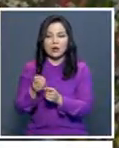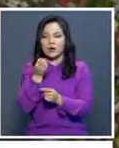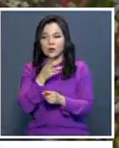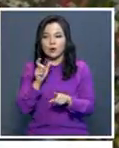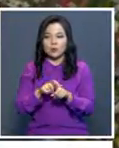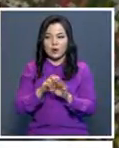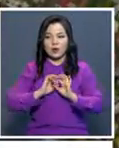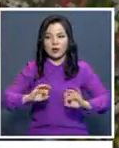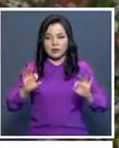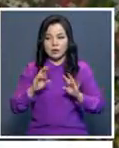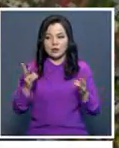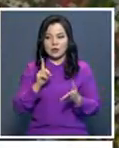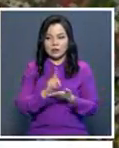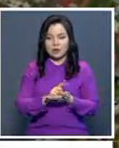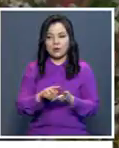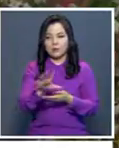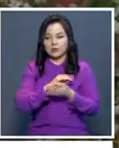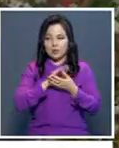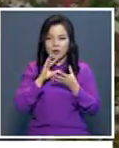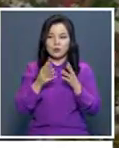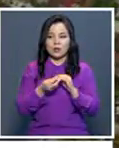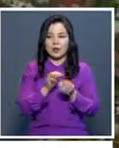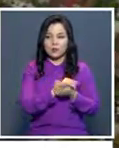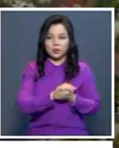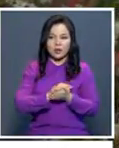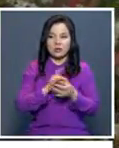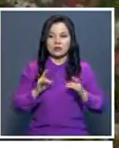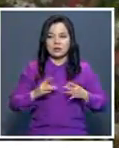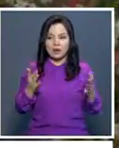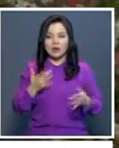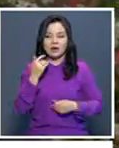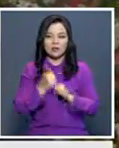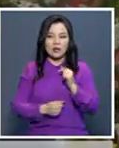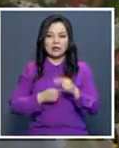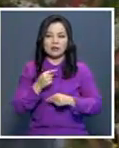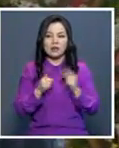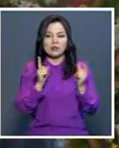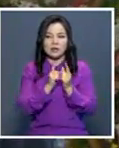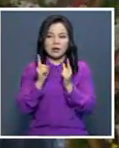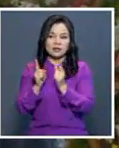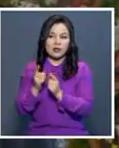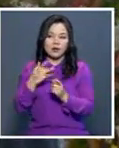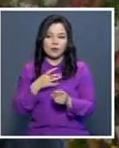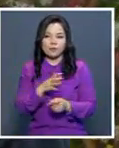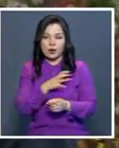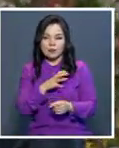ойлаймын. Бауырымыз бүтін, басымыз аман, әз Наурыздан әз Наурызға аман-есен жетейік. Бәріміз бай, қуатты болайық.